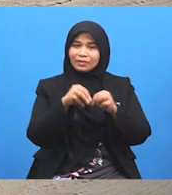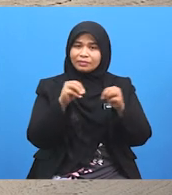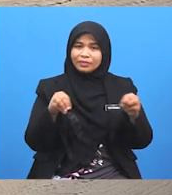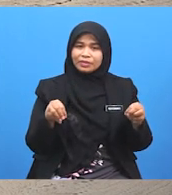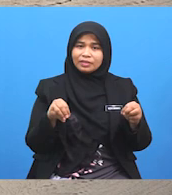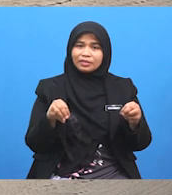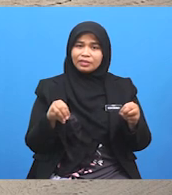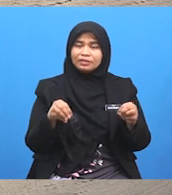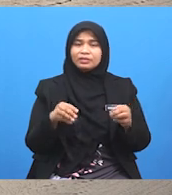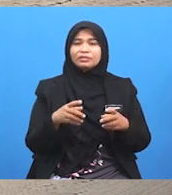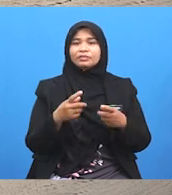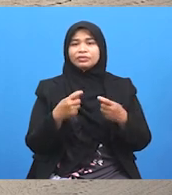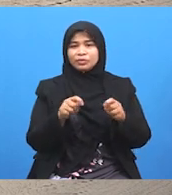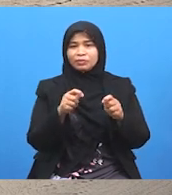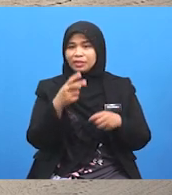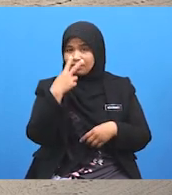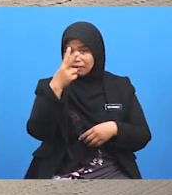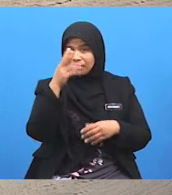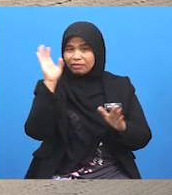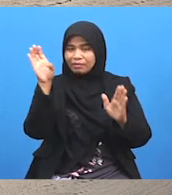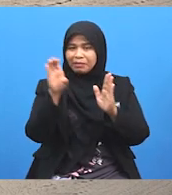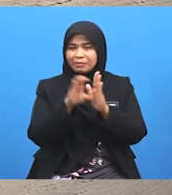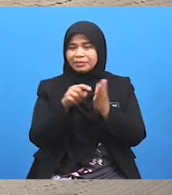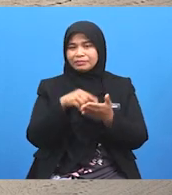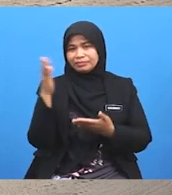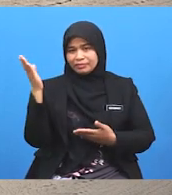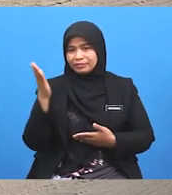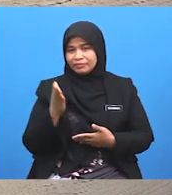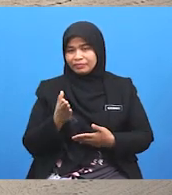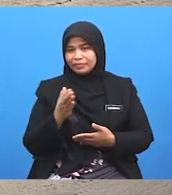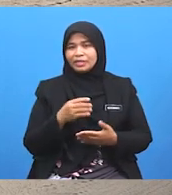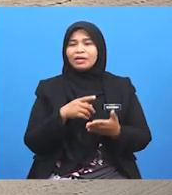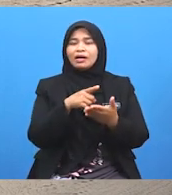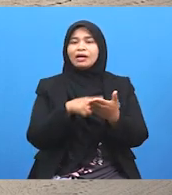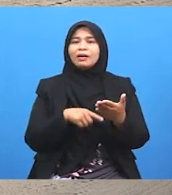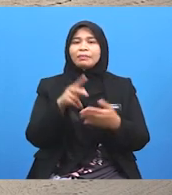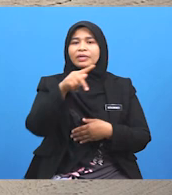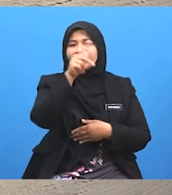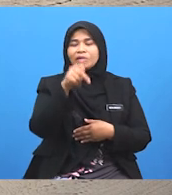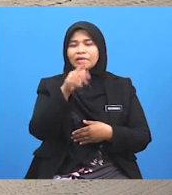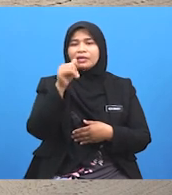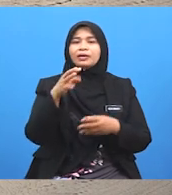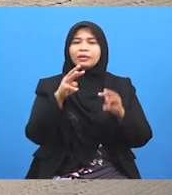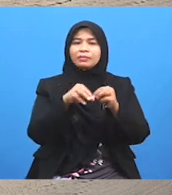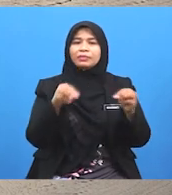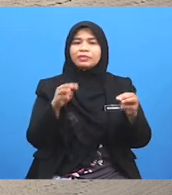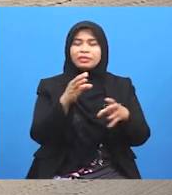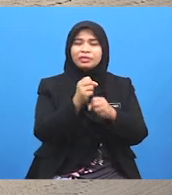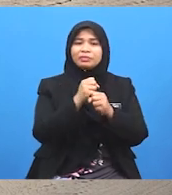Murid-murid, cuba lihat gambar-gambar ini. Apakah yang murid-murid dapat